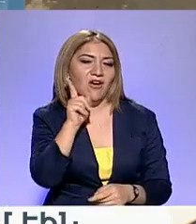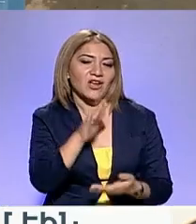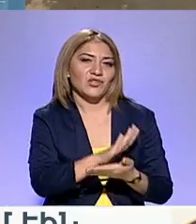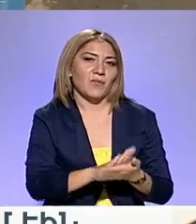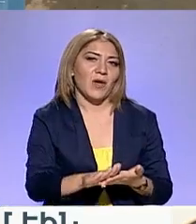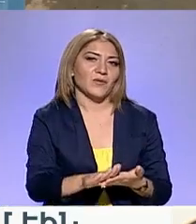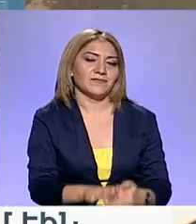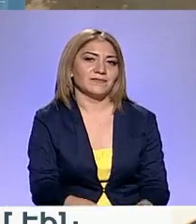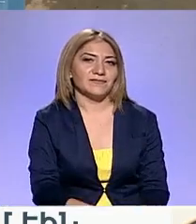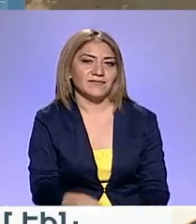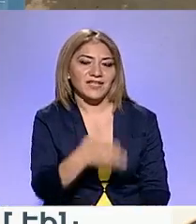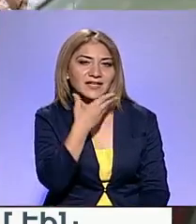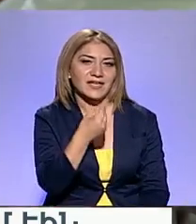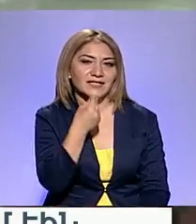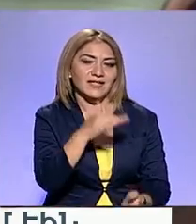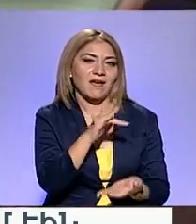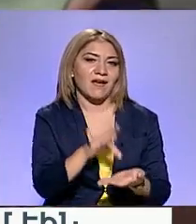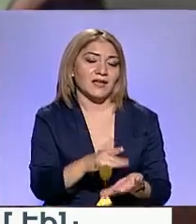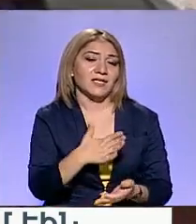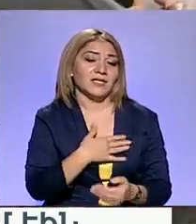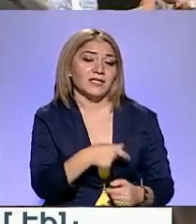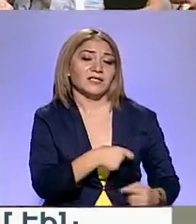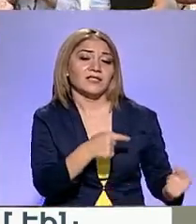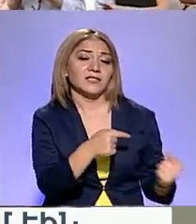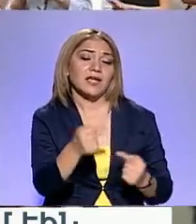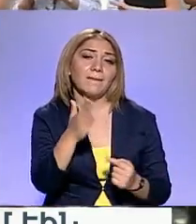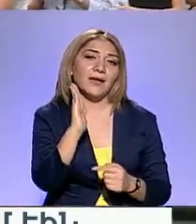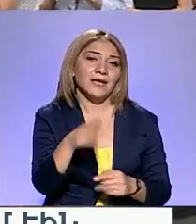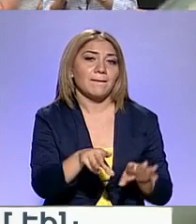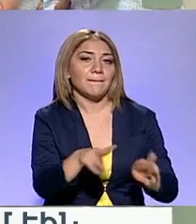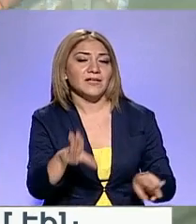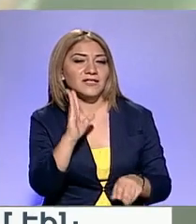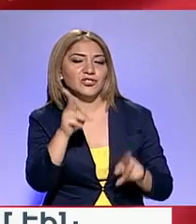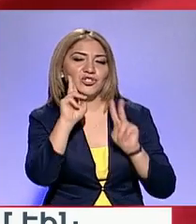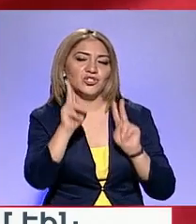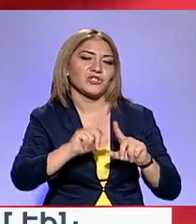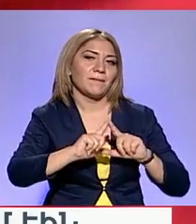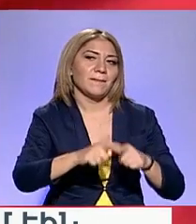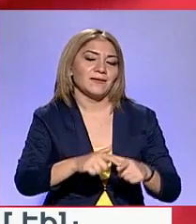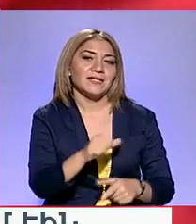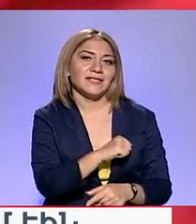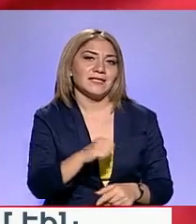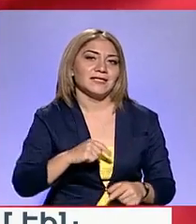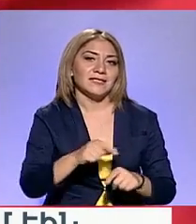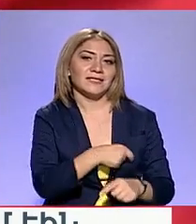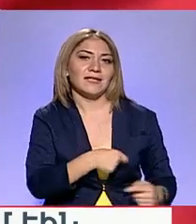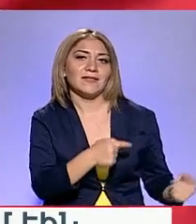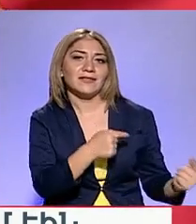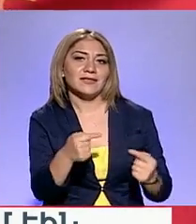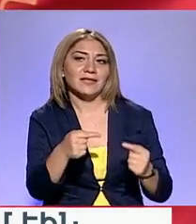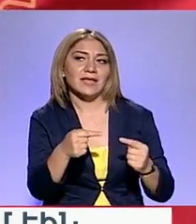և գեղեցիկ քաղաք։ Իրենք էլ ընդդիմություն կլինեն, թե ոչ պատասխանը դեռ չգիտեն, բայց իրենց ընդդիմության